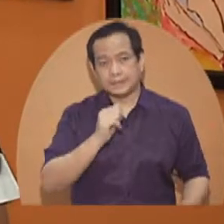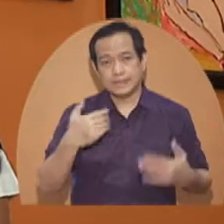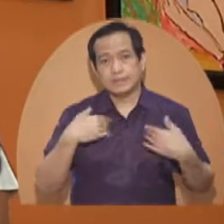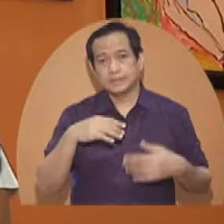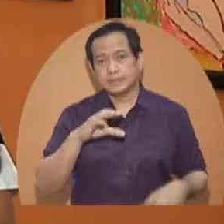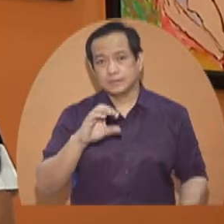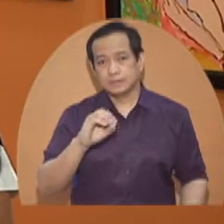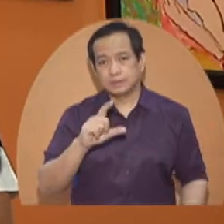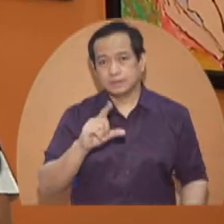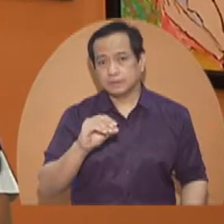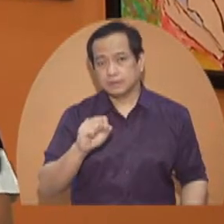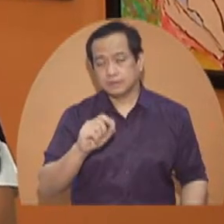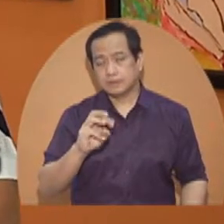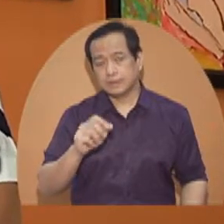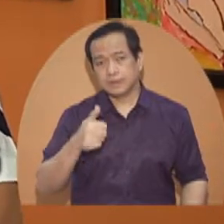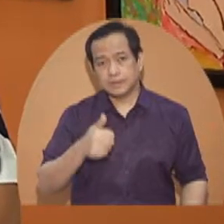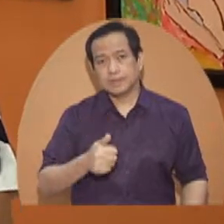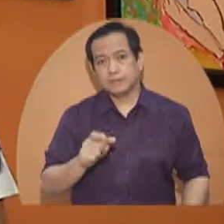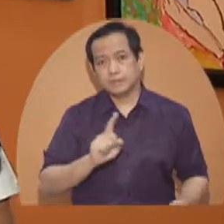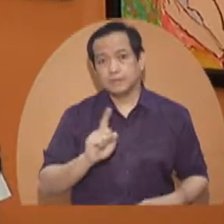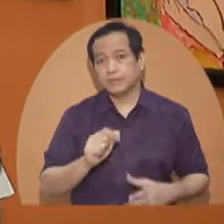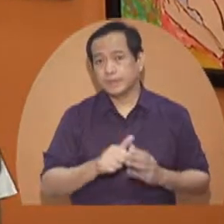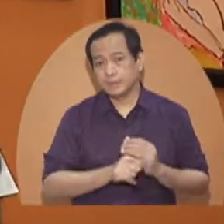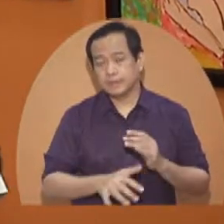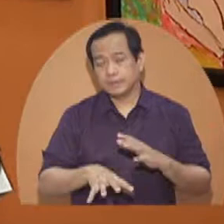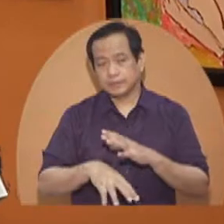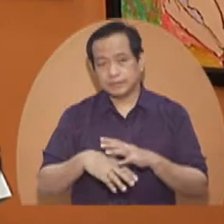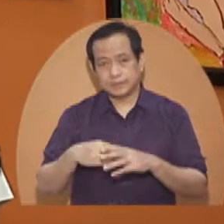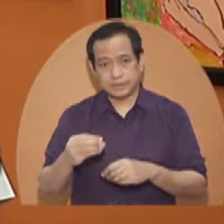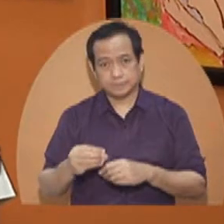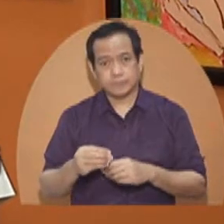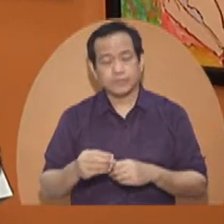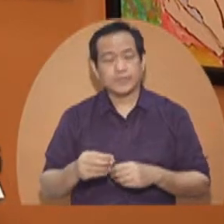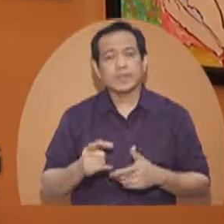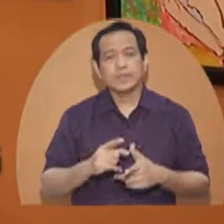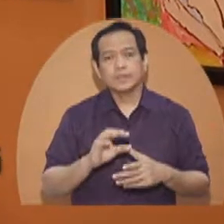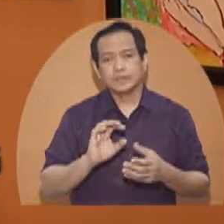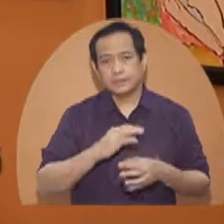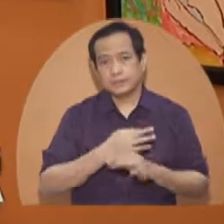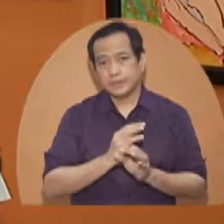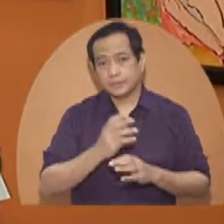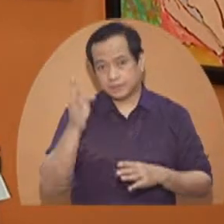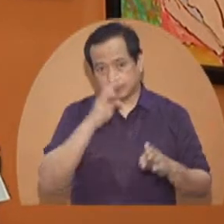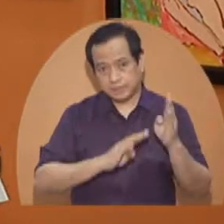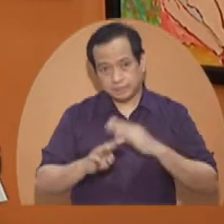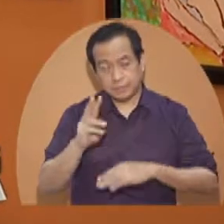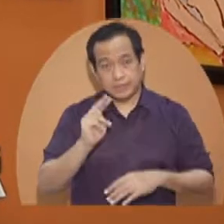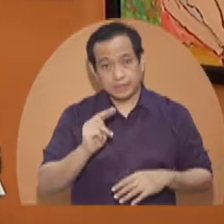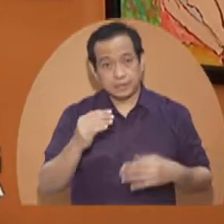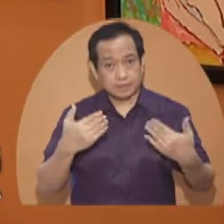na colostomy, mayroong bag at doon dumadaan ang kanyang dumi. Para maayos ang kanyang